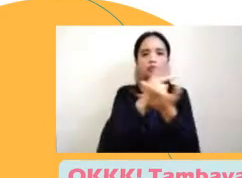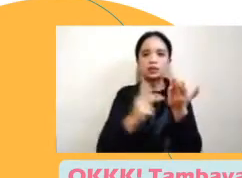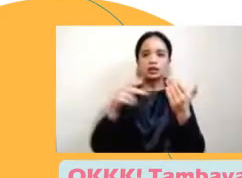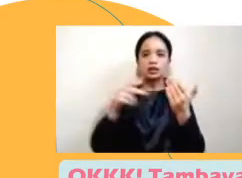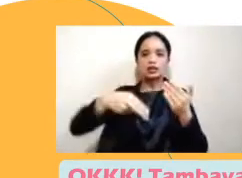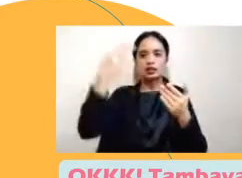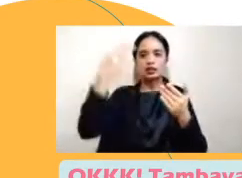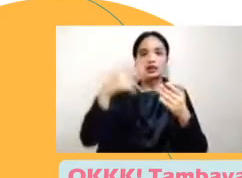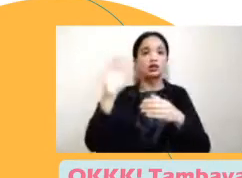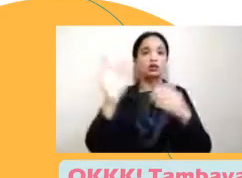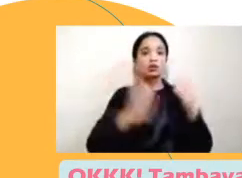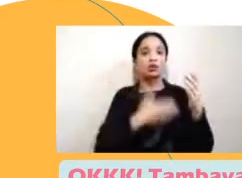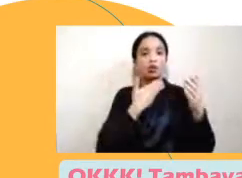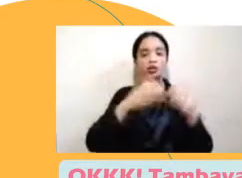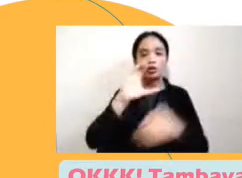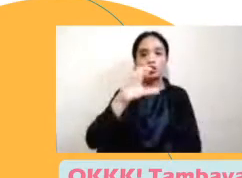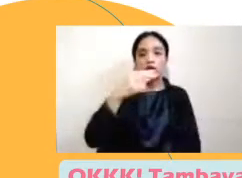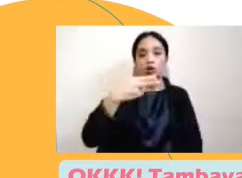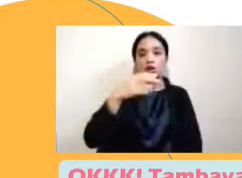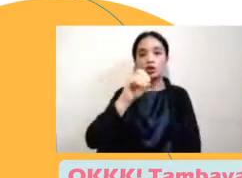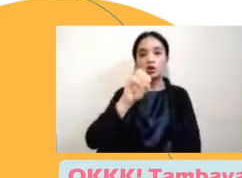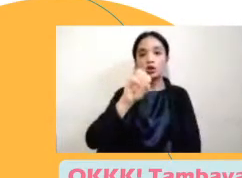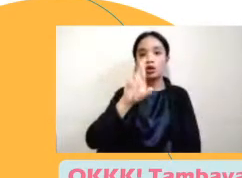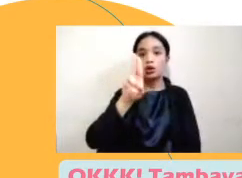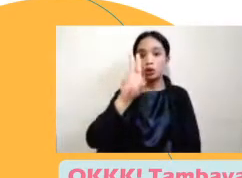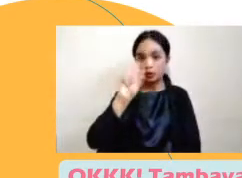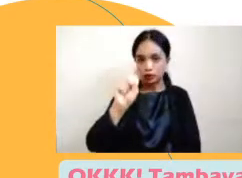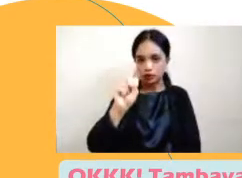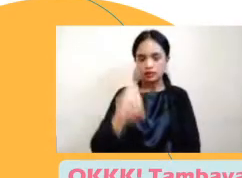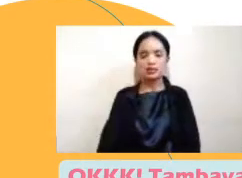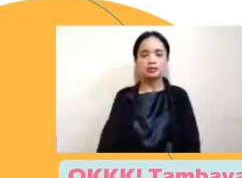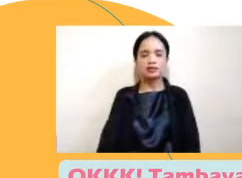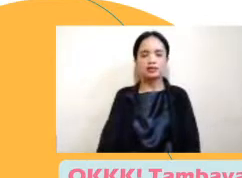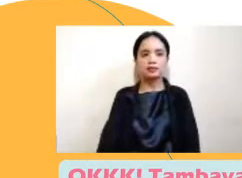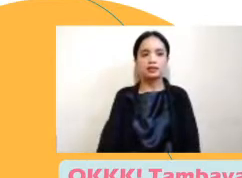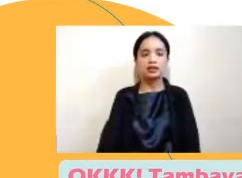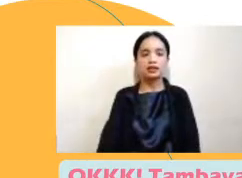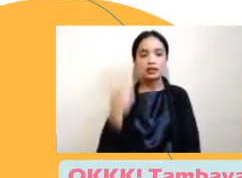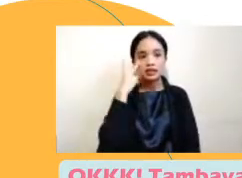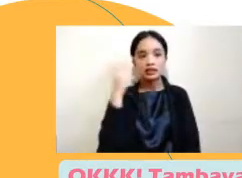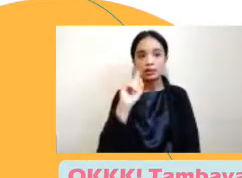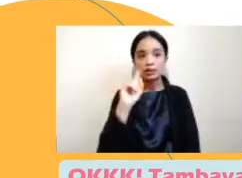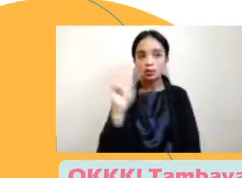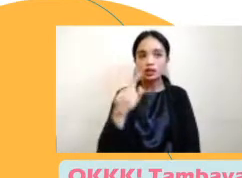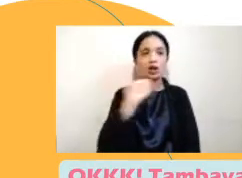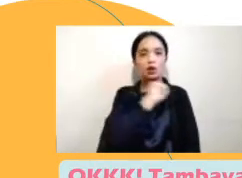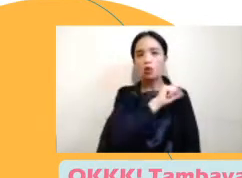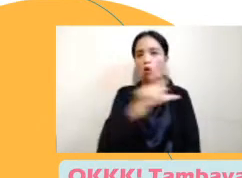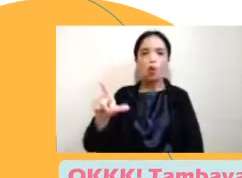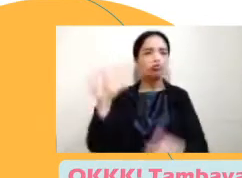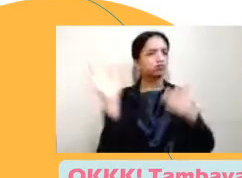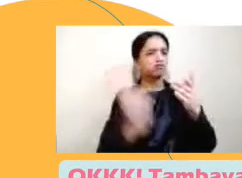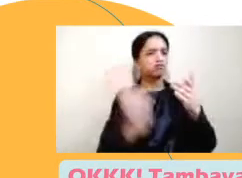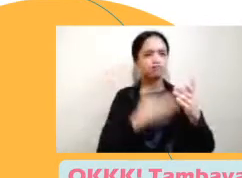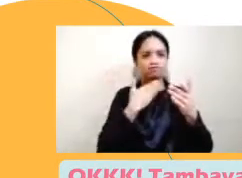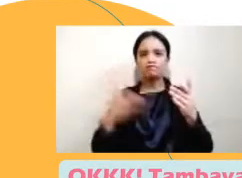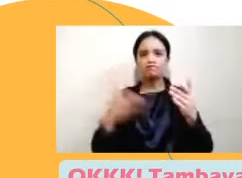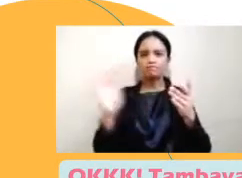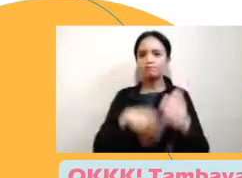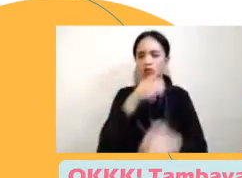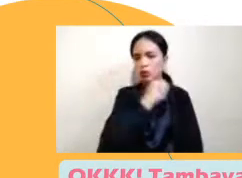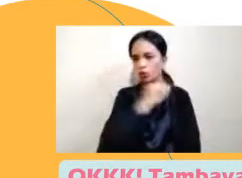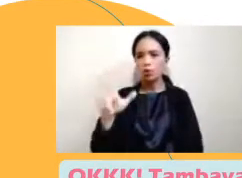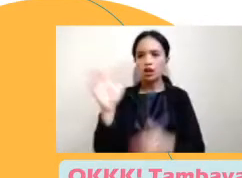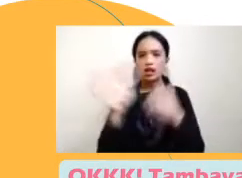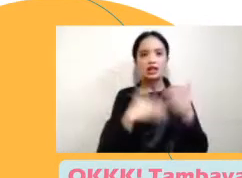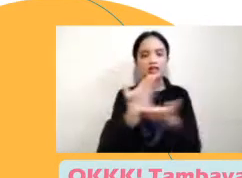Chorus or coro. Yes. Alam natin lahat yan. Alam na. Ito yung lahat kakanta. Kayo lahat naman! Lahat members. Kayo naman.